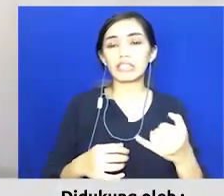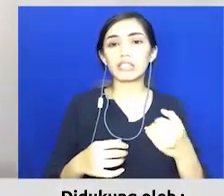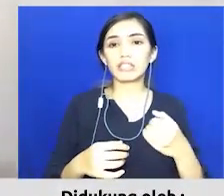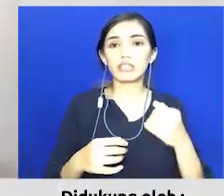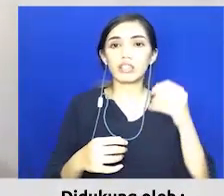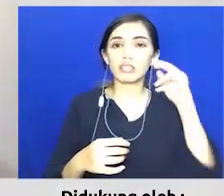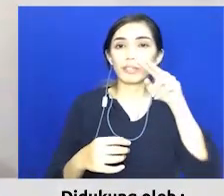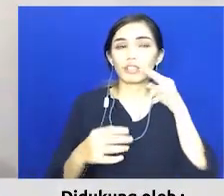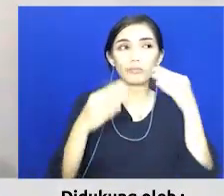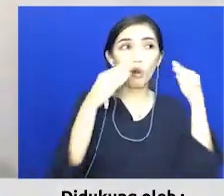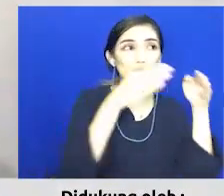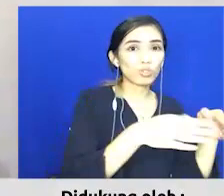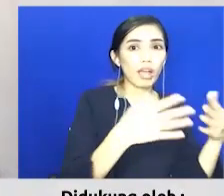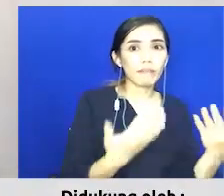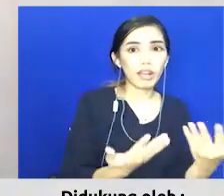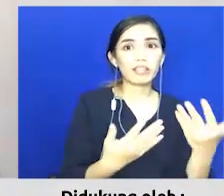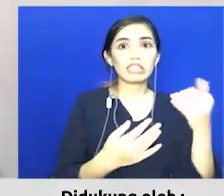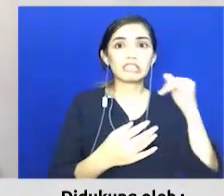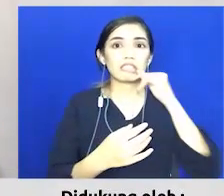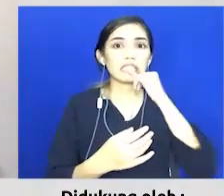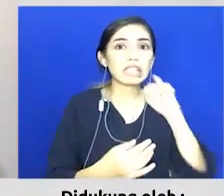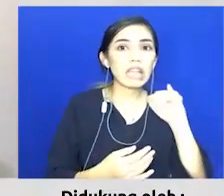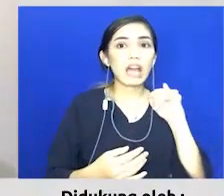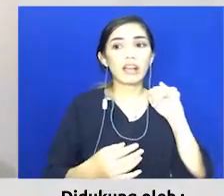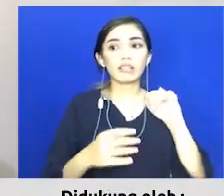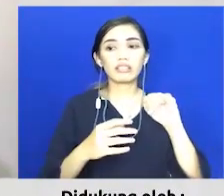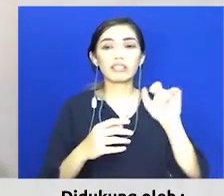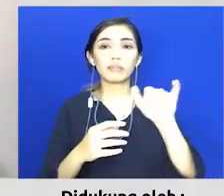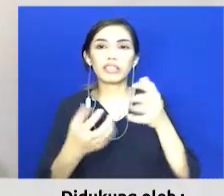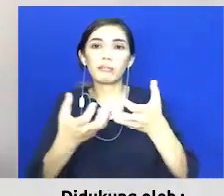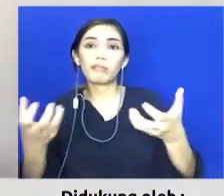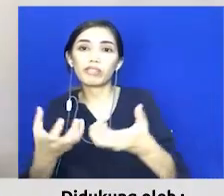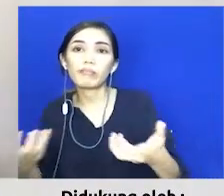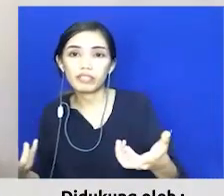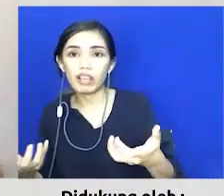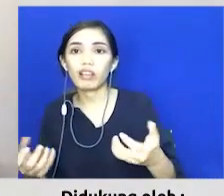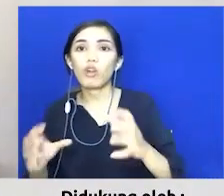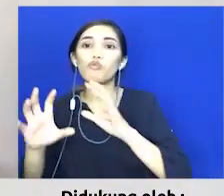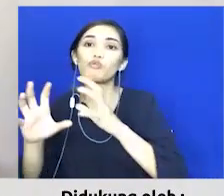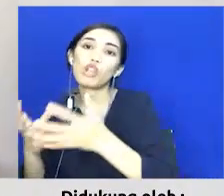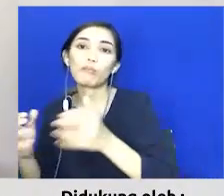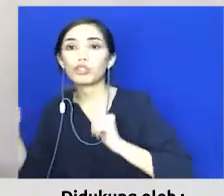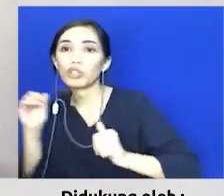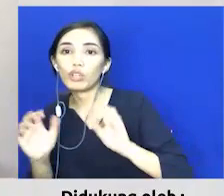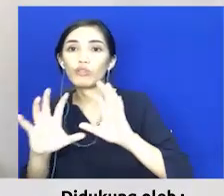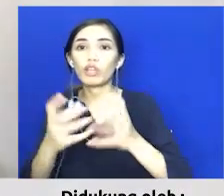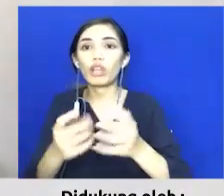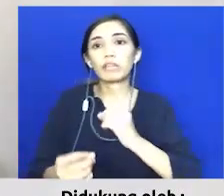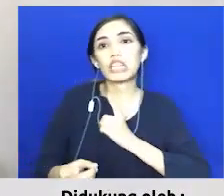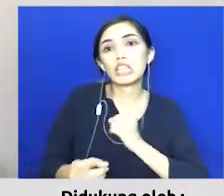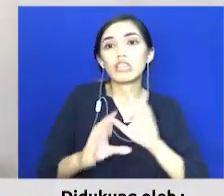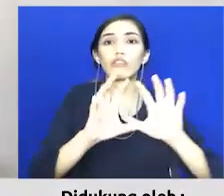film indie gitu ya, film festival, film komersial dan seterusnya gitu. Dan aku rasa salah satu